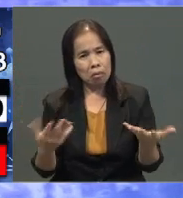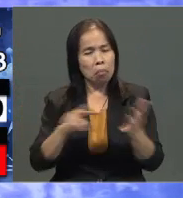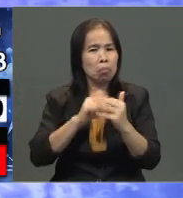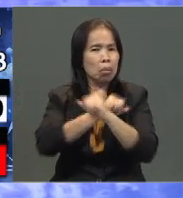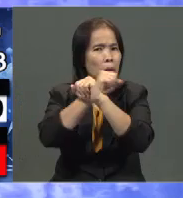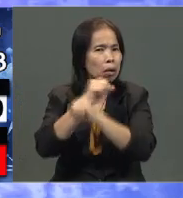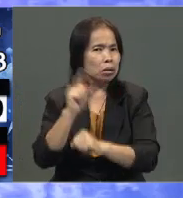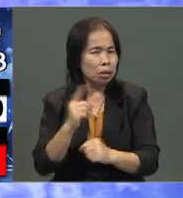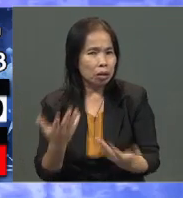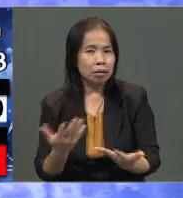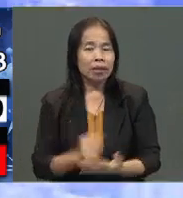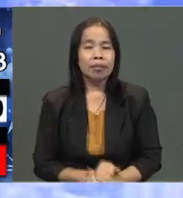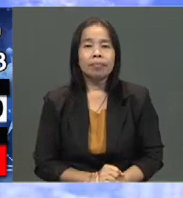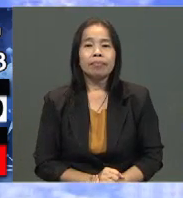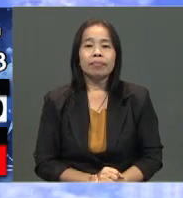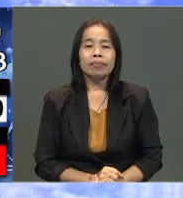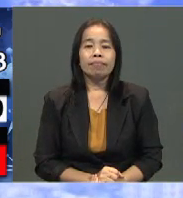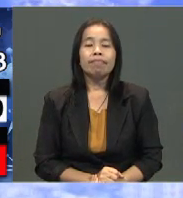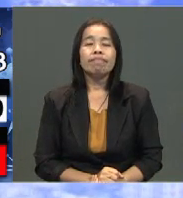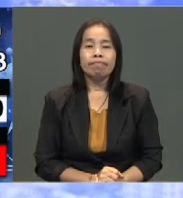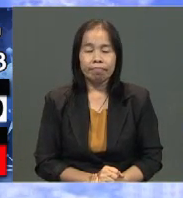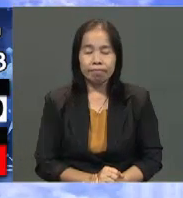ที่บอกว่าการที่จะเปิดให้กลุ่มนักท่องเที่ยวเข้าประเทศไทยเป็นกลุ่มไหนจะมีมาตรการป้องกันอย่างไรรวมถึงมาตรการการยกกองถ่ายภาพยนตร์เข้ามาในประเทศไทยในจะมีมาตรการอย่างไรเพื่อป้องกันการแพร่ระบาดของโคลอี้19ค่ะ